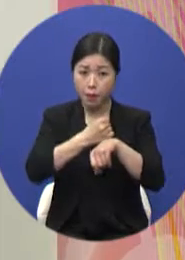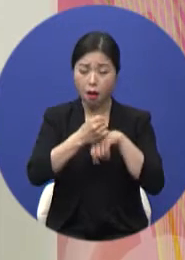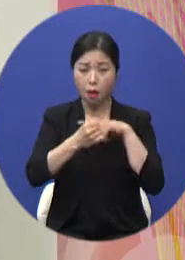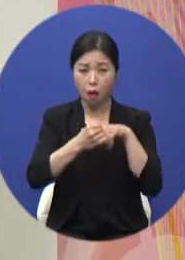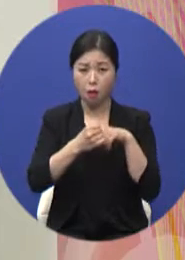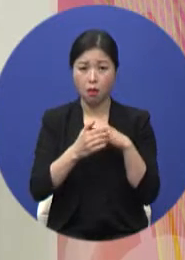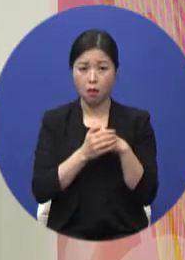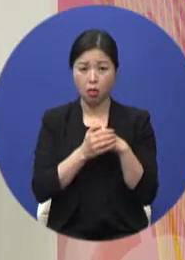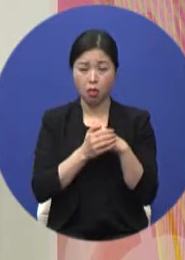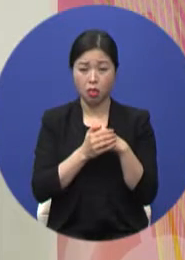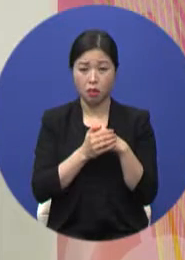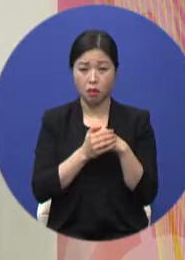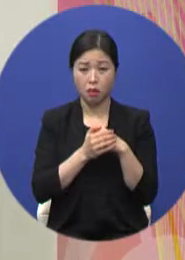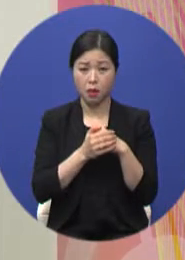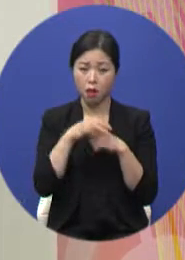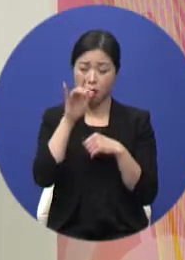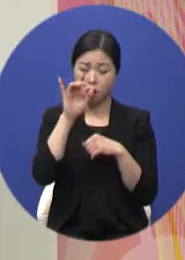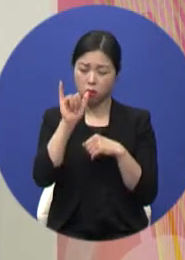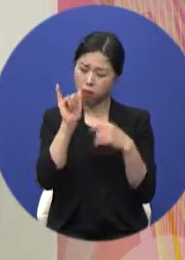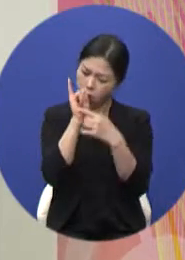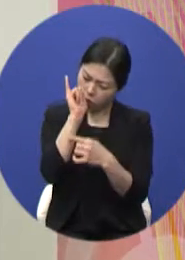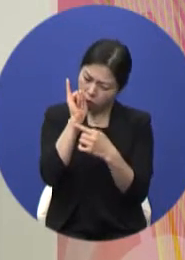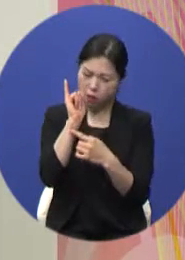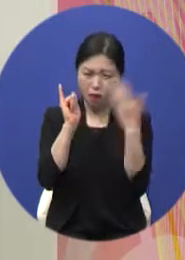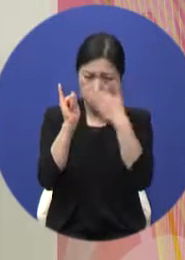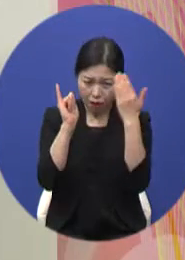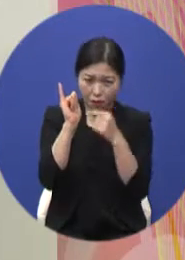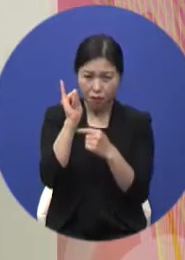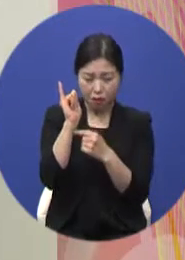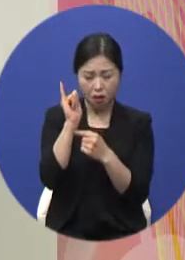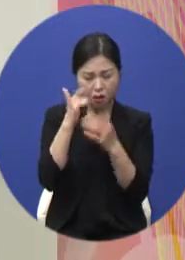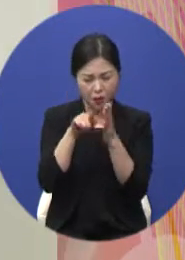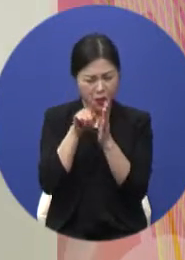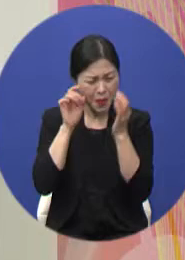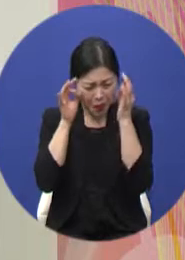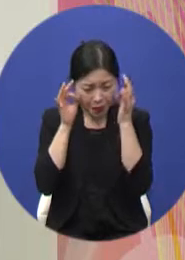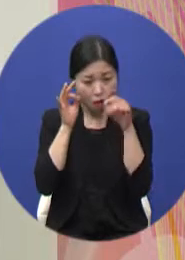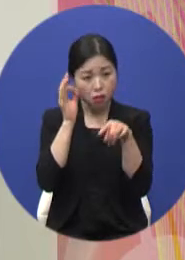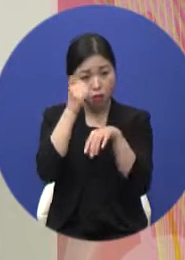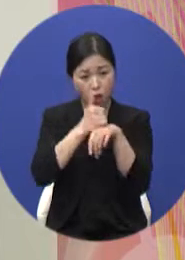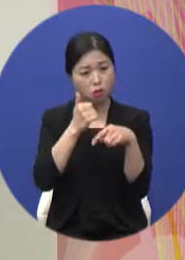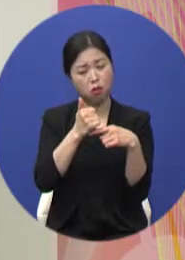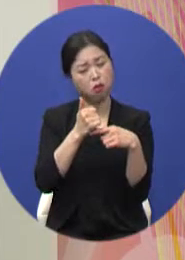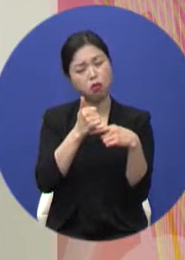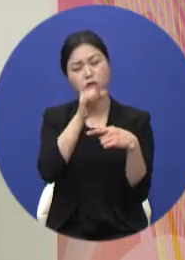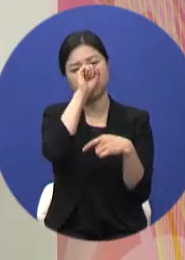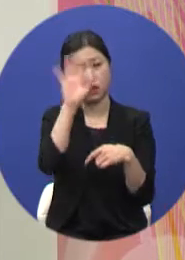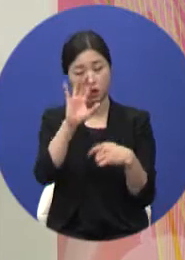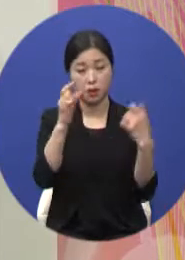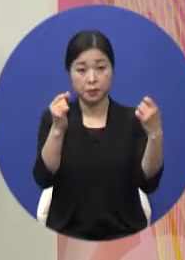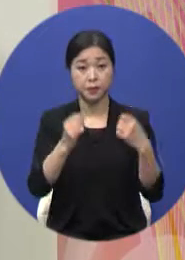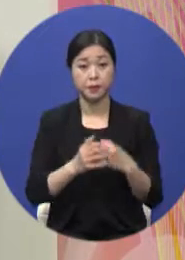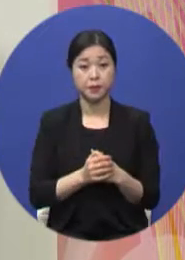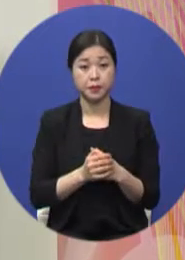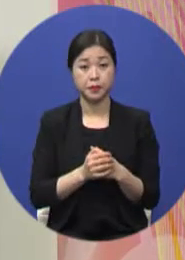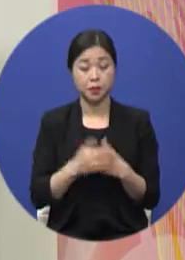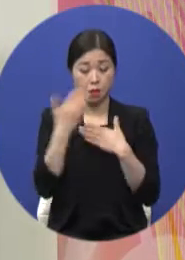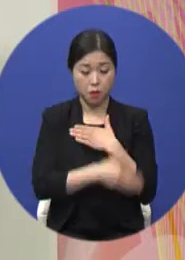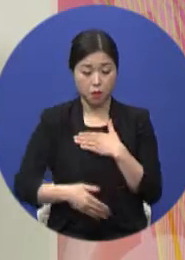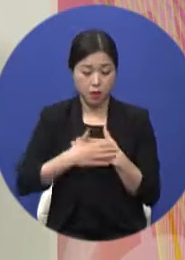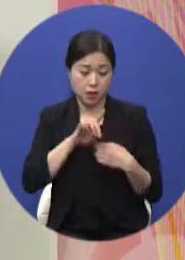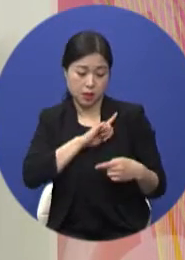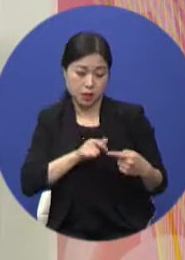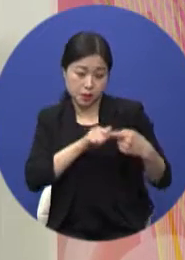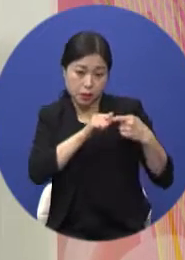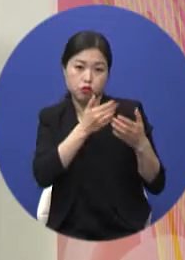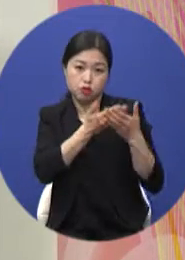별로 좋지 않다고 이렇게 보통 나오고 있고 그래서 이제 제가 부탁드리고 싶은 거는 아무리 직장이라 하더라도 그 본인 몸이